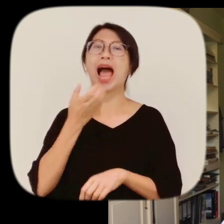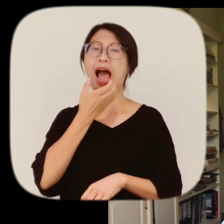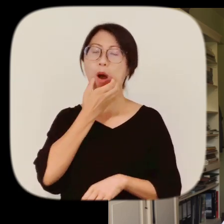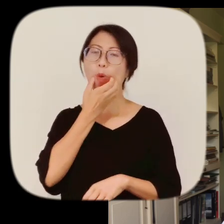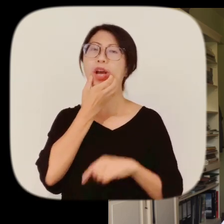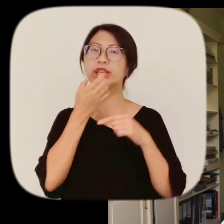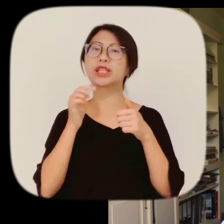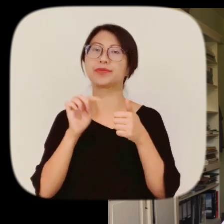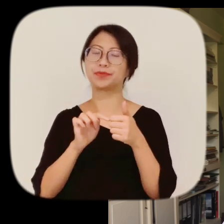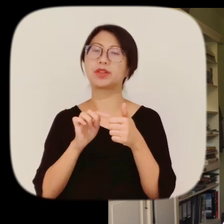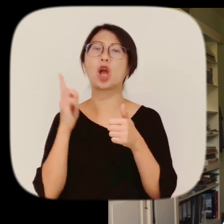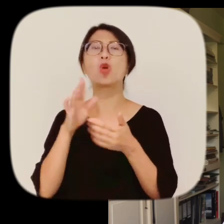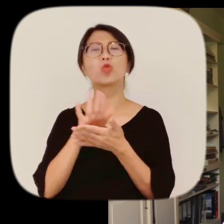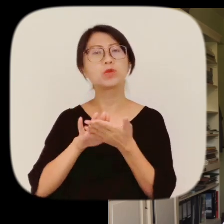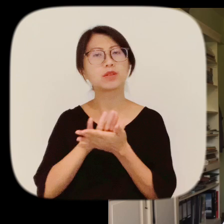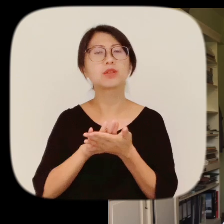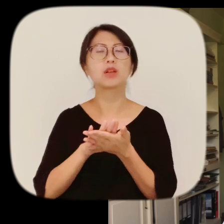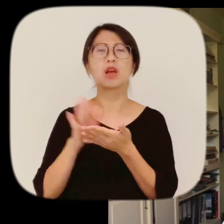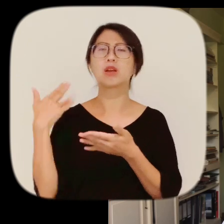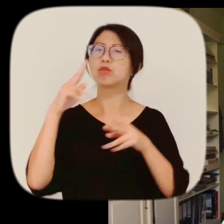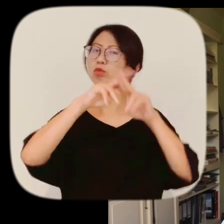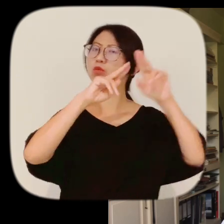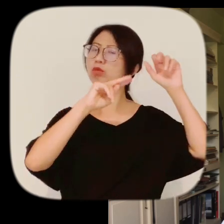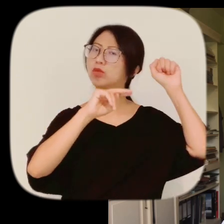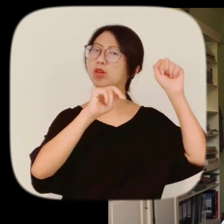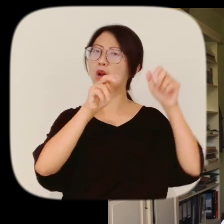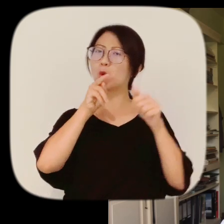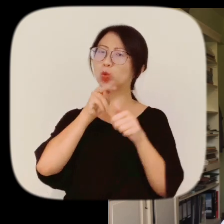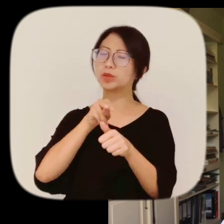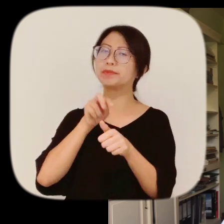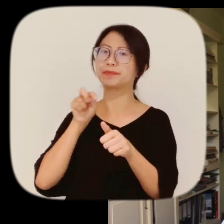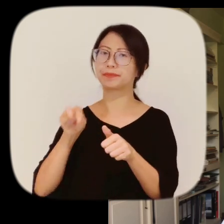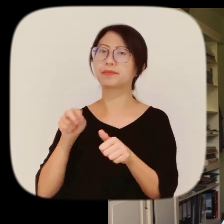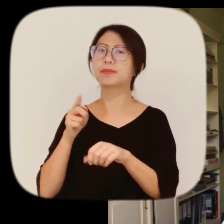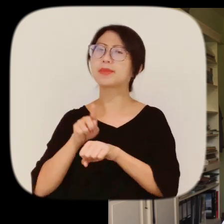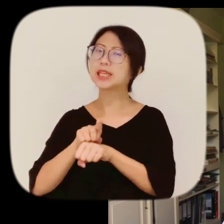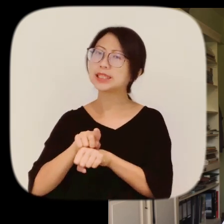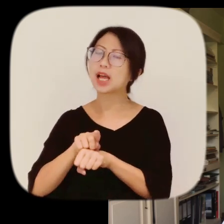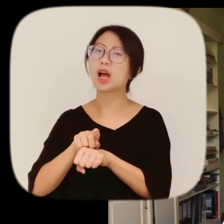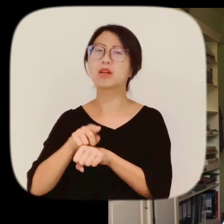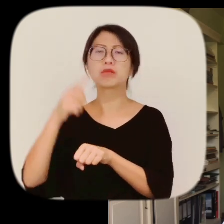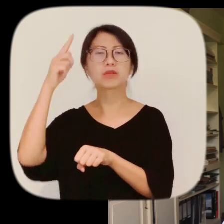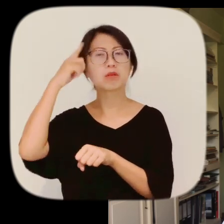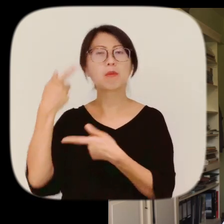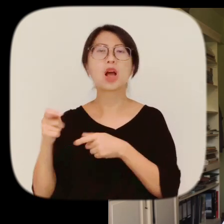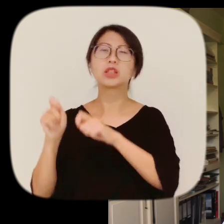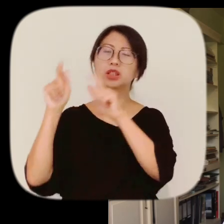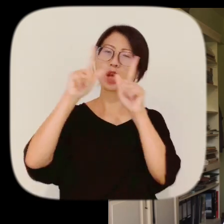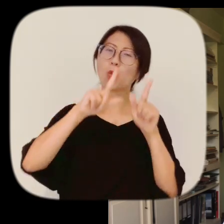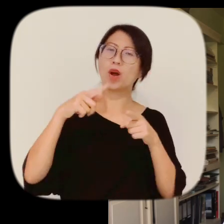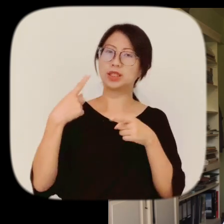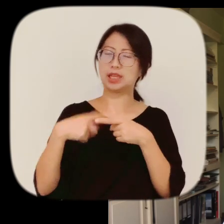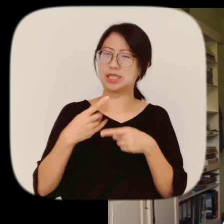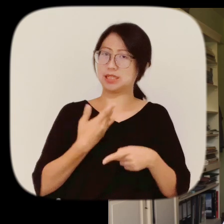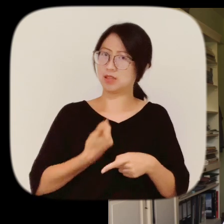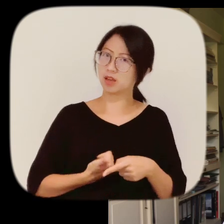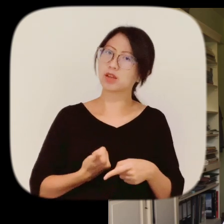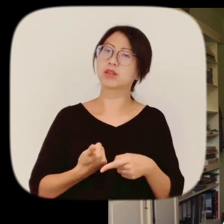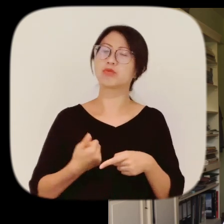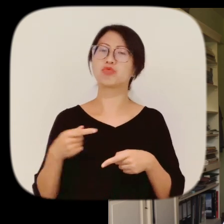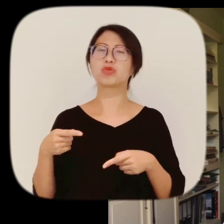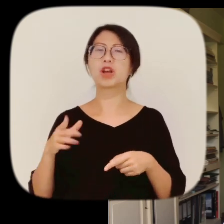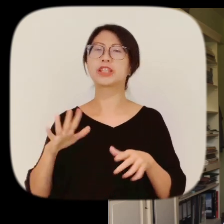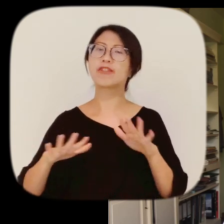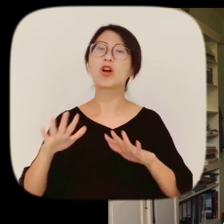看看当时在共产主义下面的捷克如何去讲living in